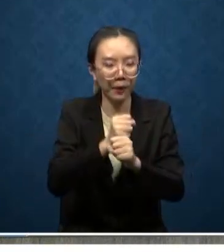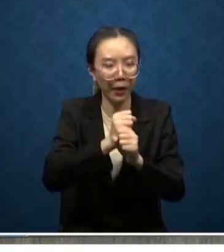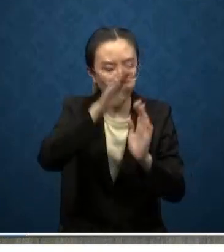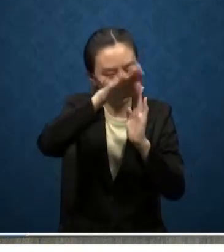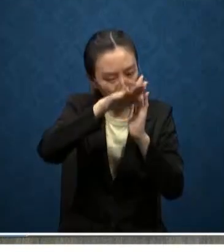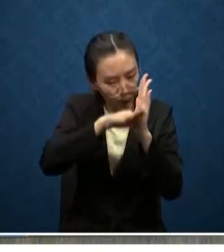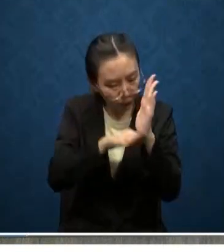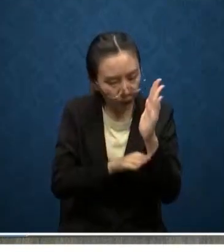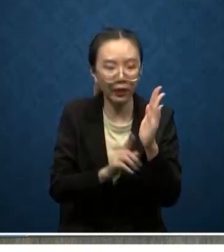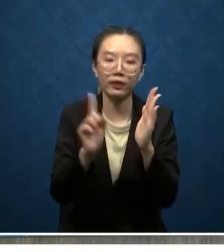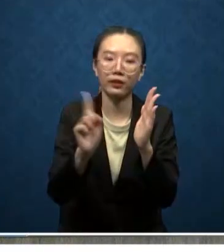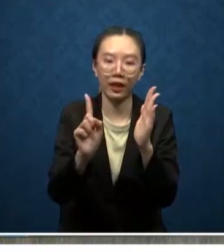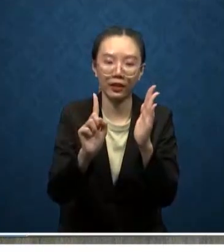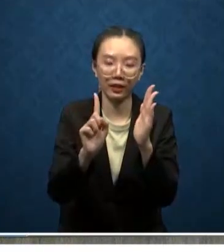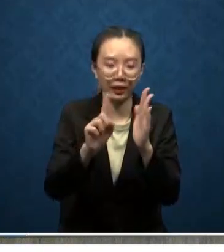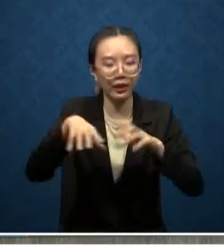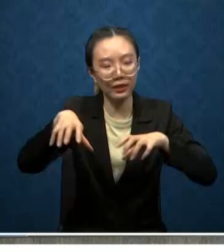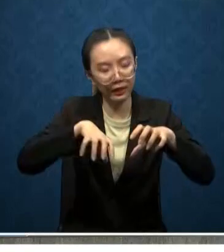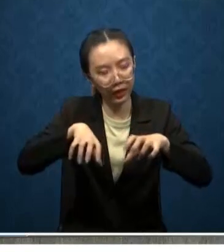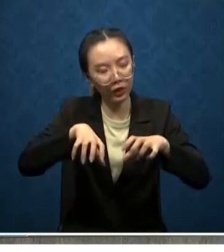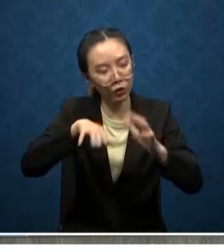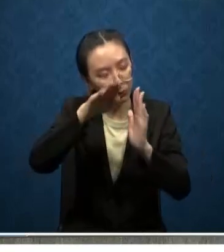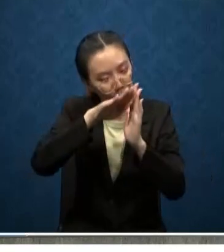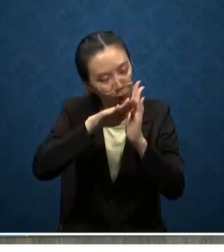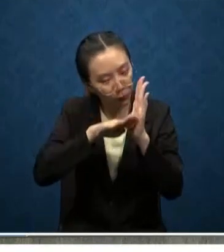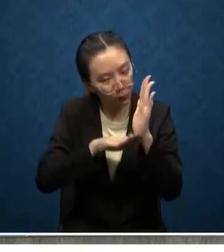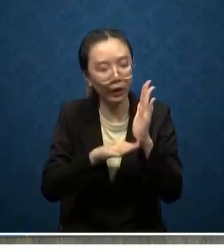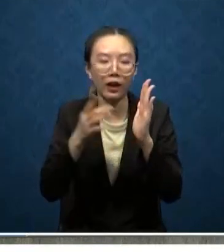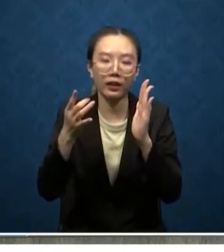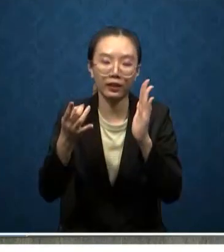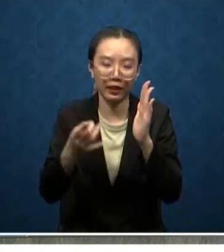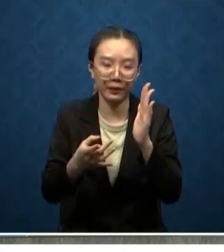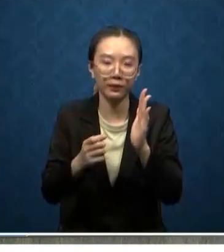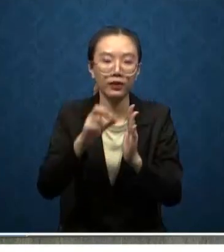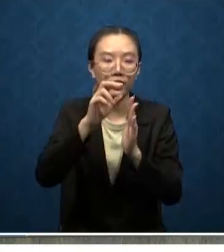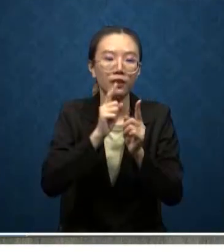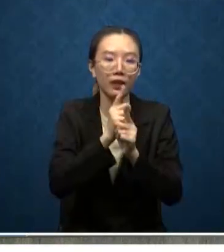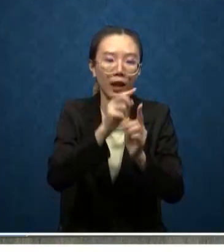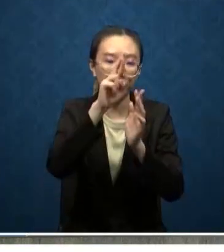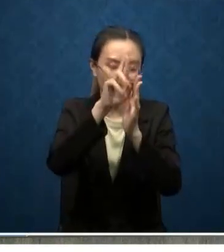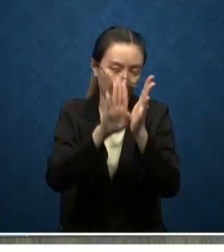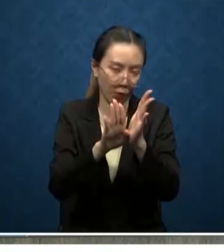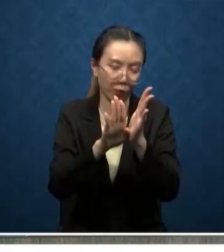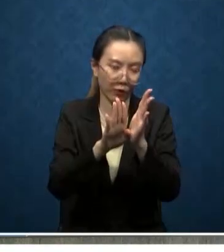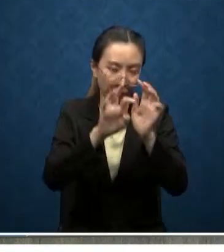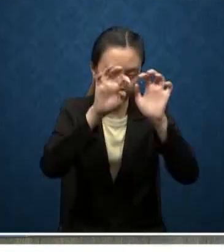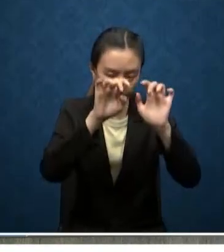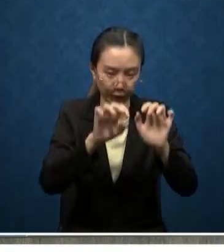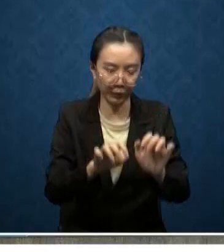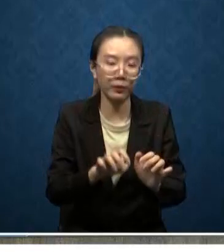หน้าการดำเนินงานนะครับในระบบติดตามประเมินผล